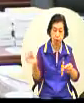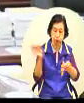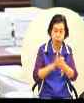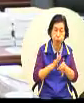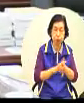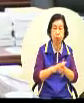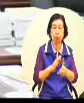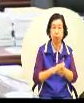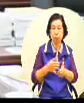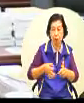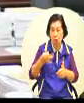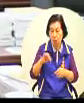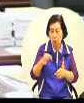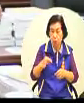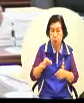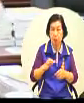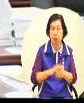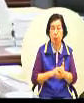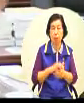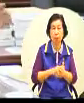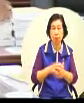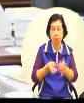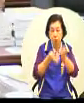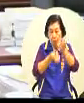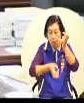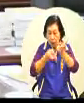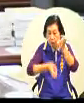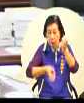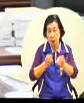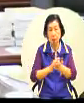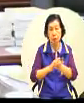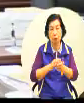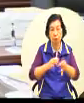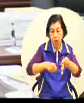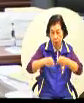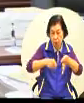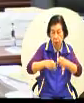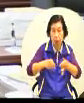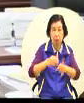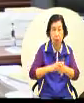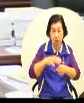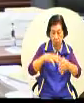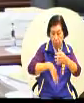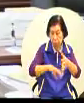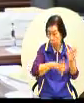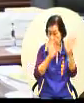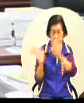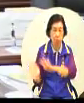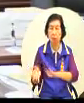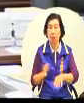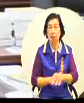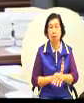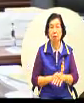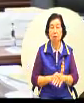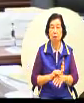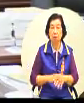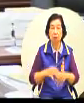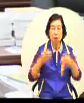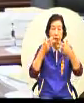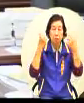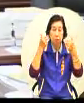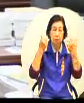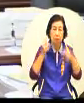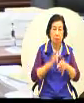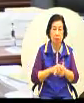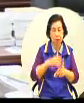划，但是它的细项计划内容不是我们原乡需要的。